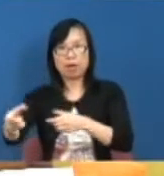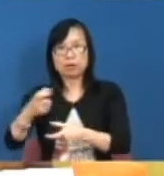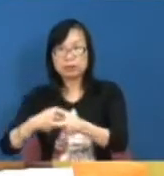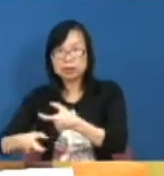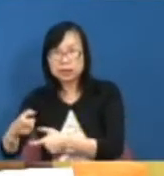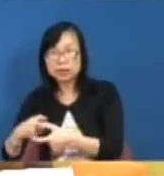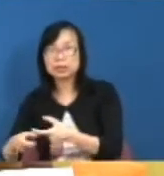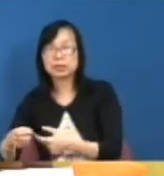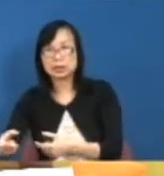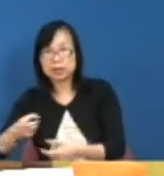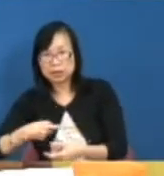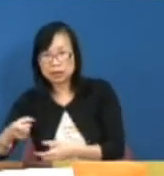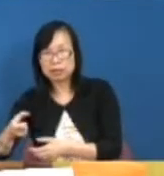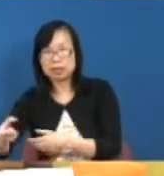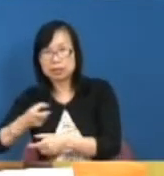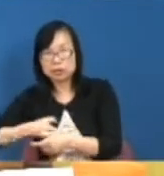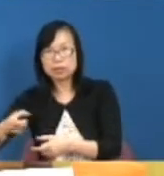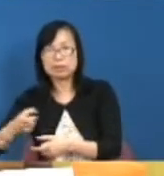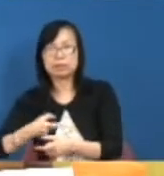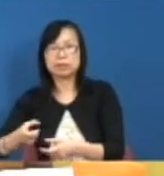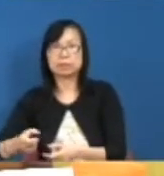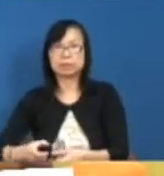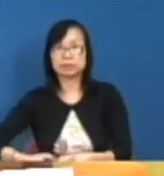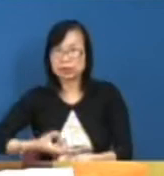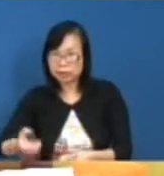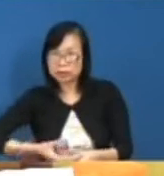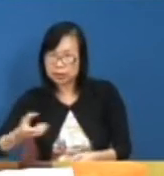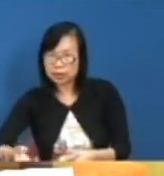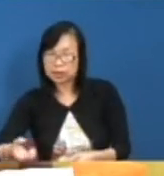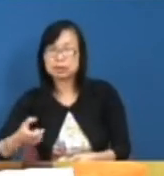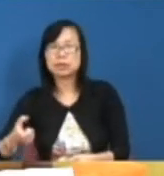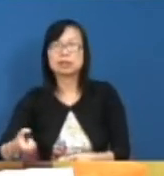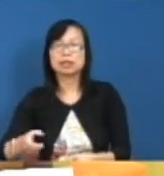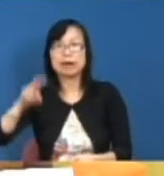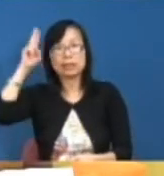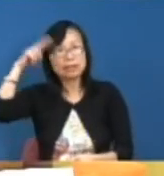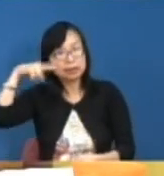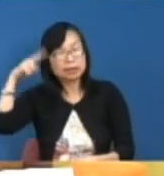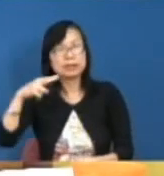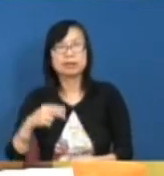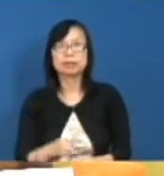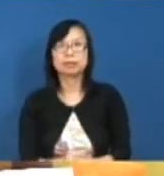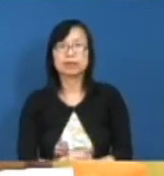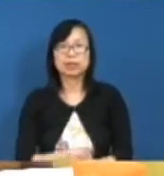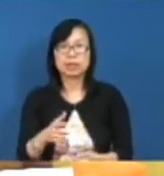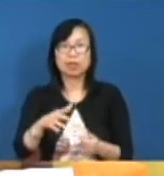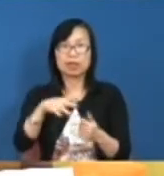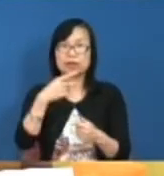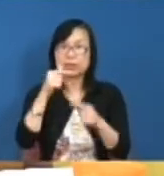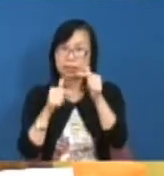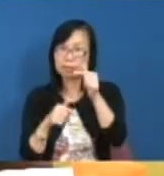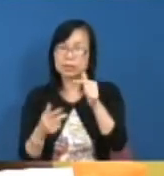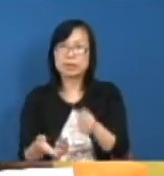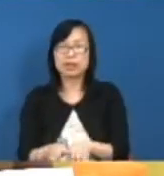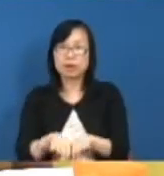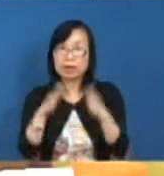喺幕後，自己匿喺幕後籌錢，係咪啊？王呢、這個王興就次次去打，咁你10次起義做咩啫？第